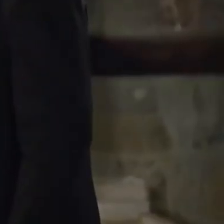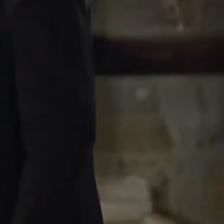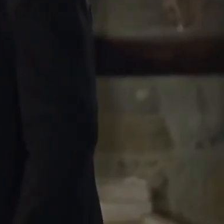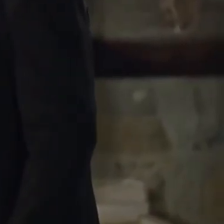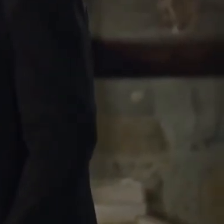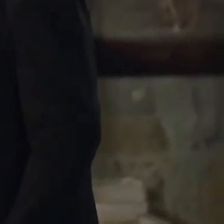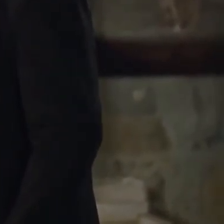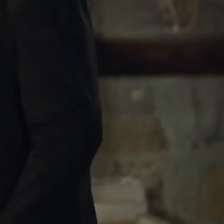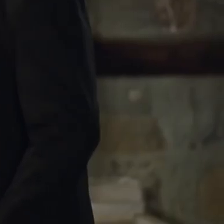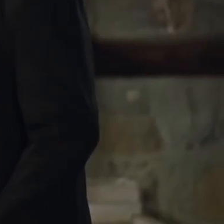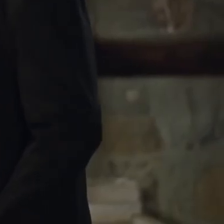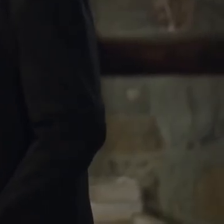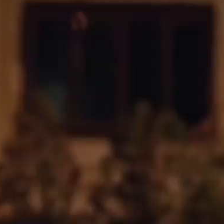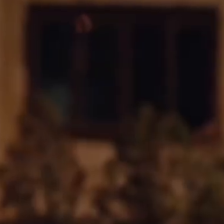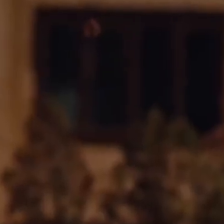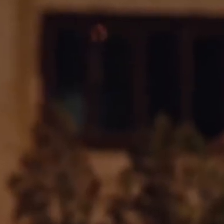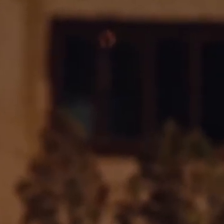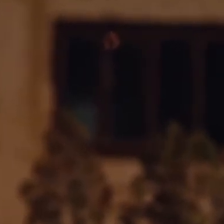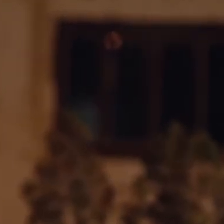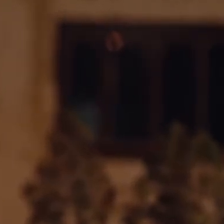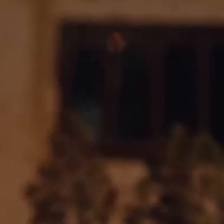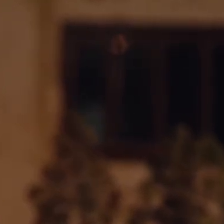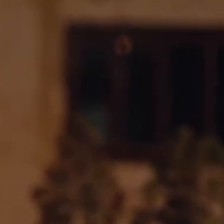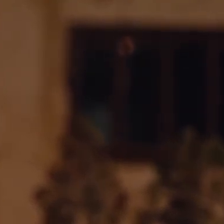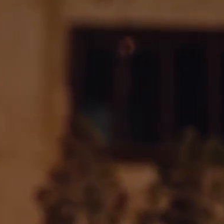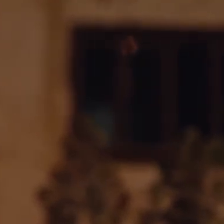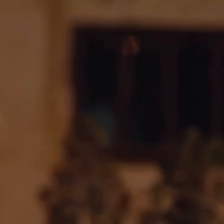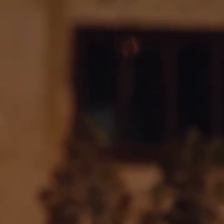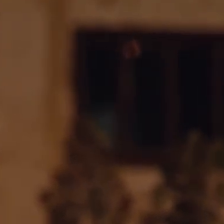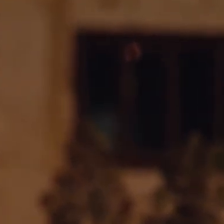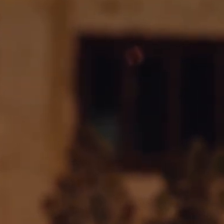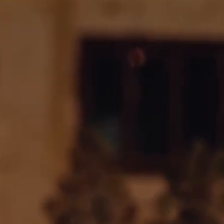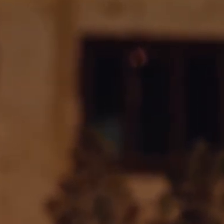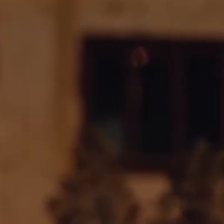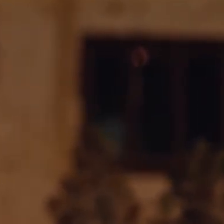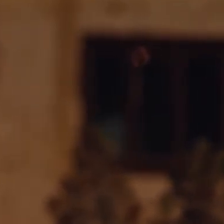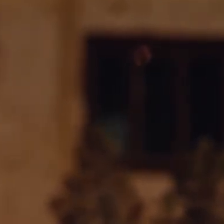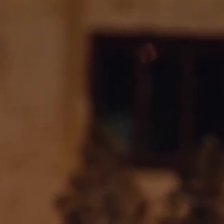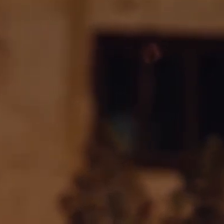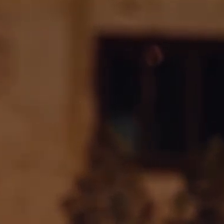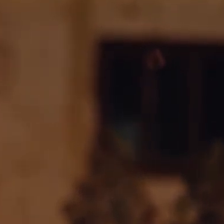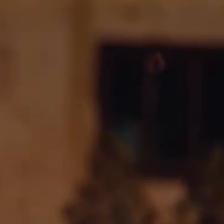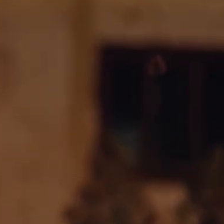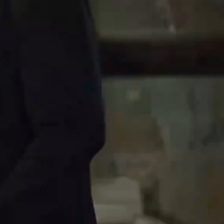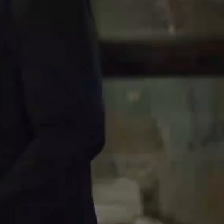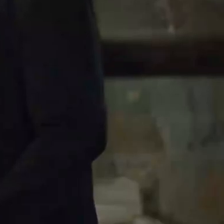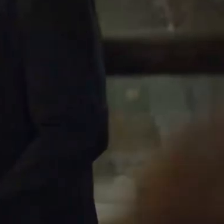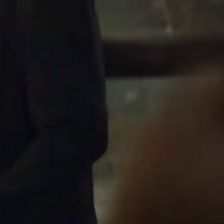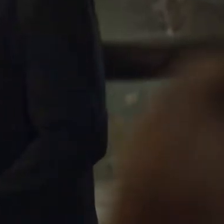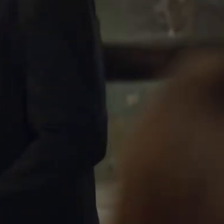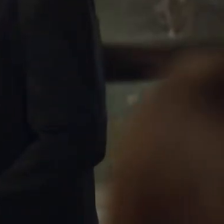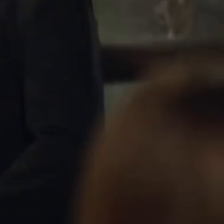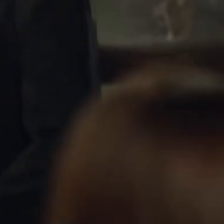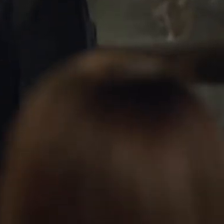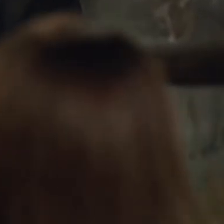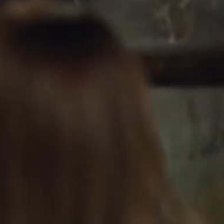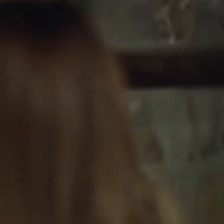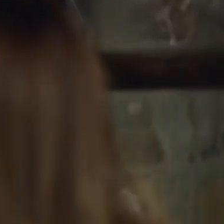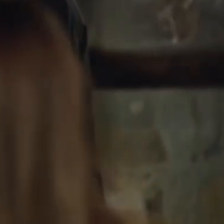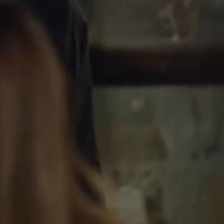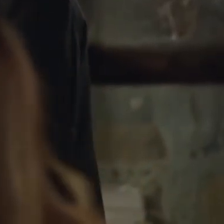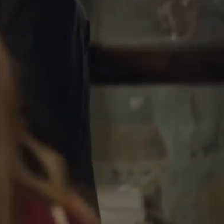geliyor. Beli kemerli bordo bir manto giymiş. Oral'la İsmail'i görünce bir an şaşırdı ama hemen toparladı kendini.